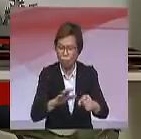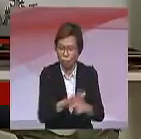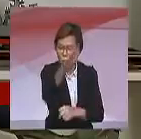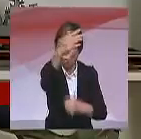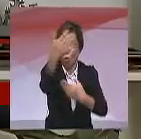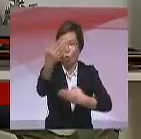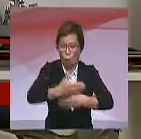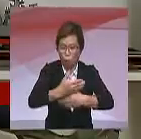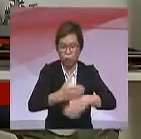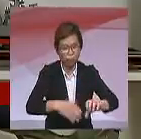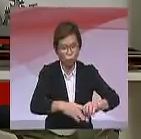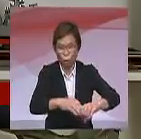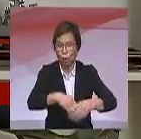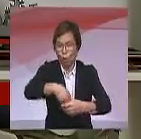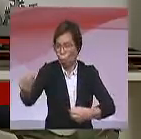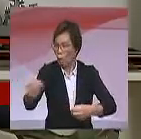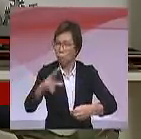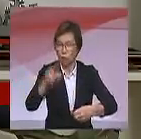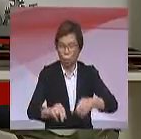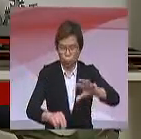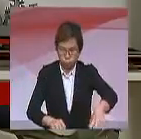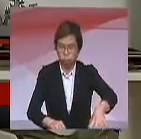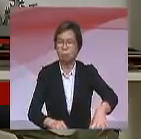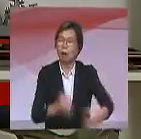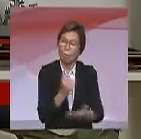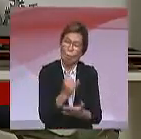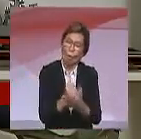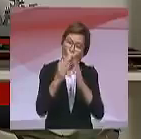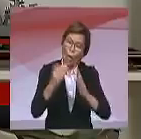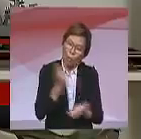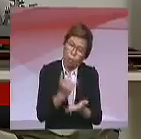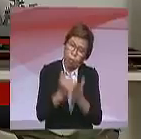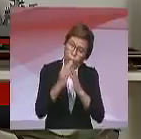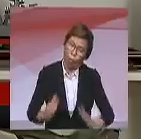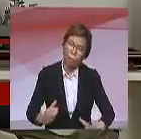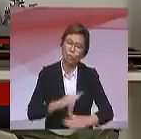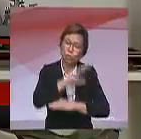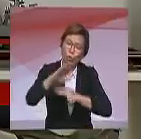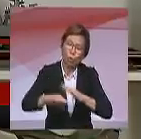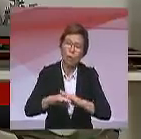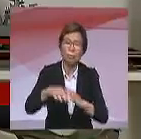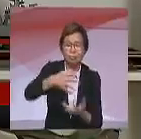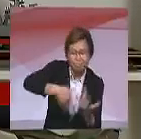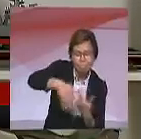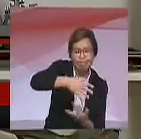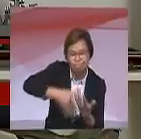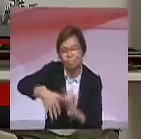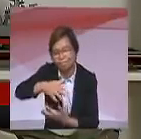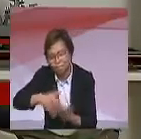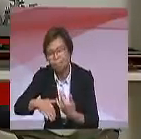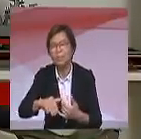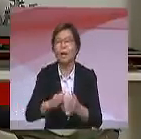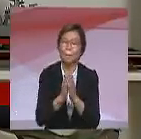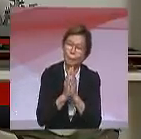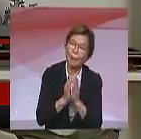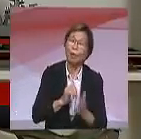PKPD dan perlu berada di rumah. Semua aktiviti sosial,